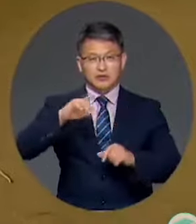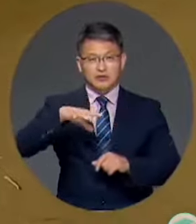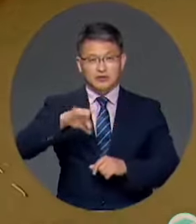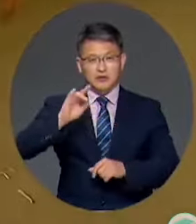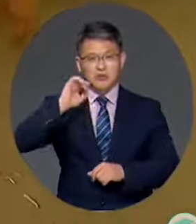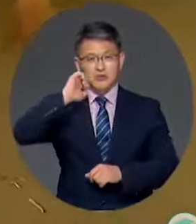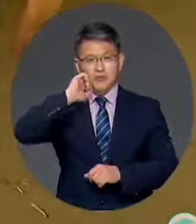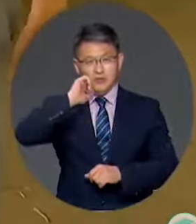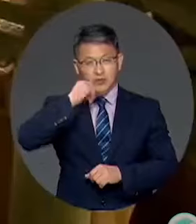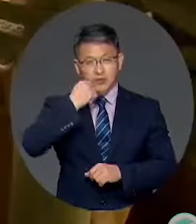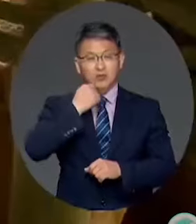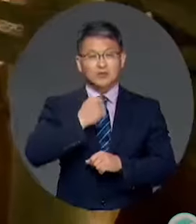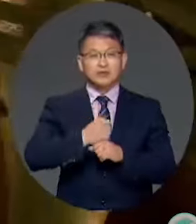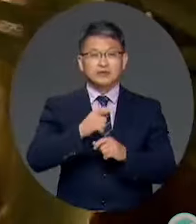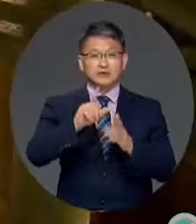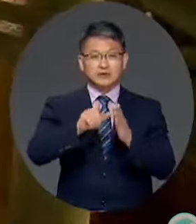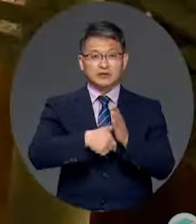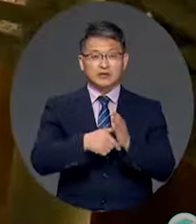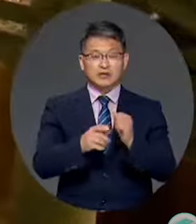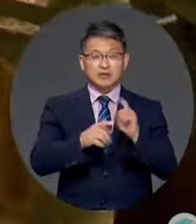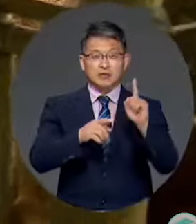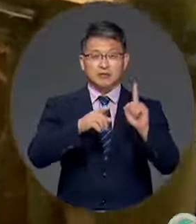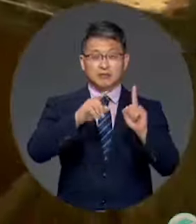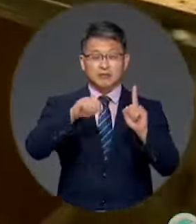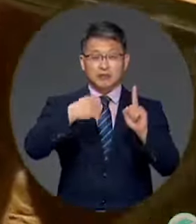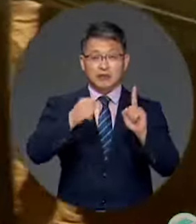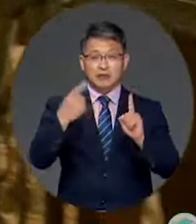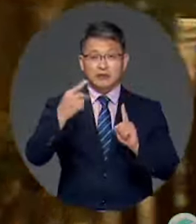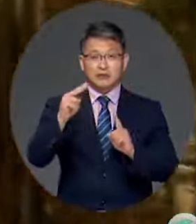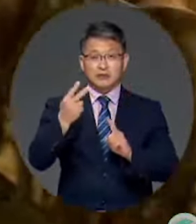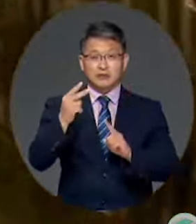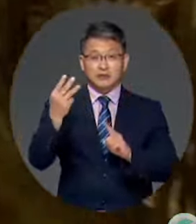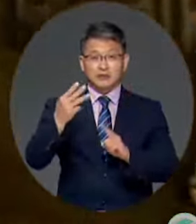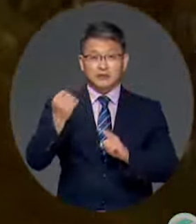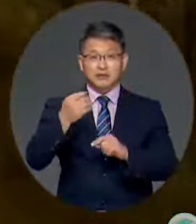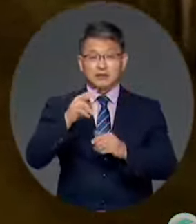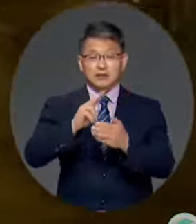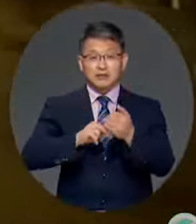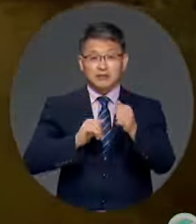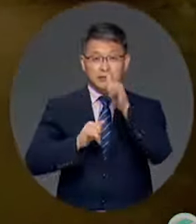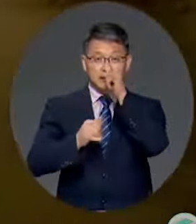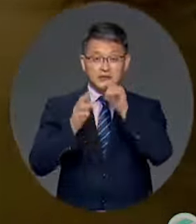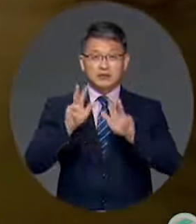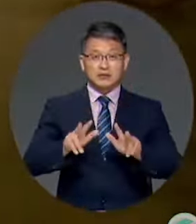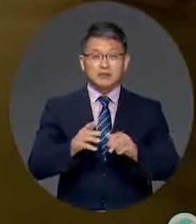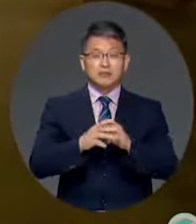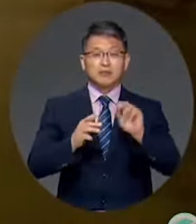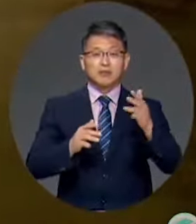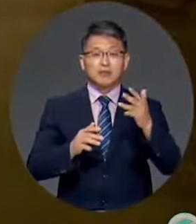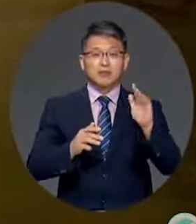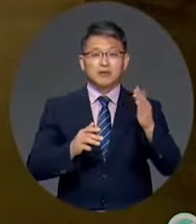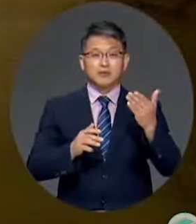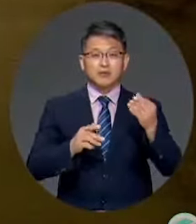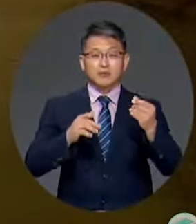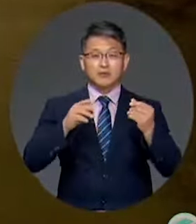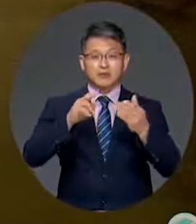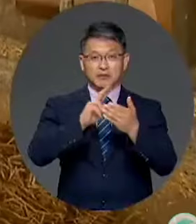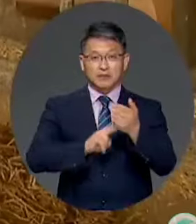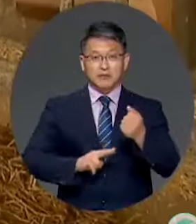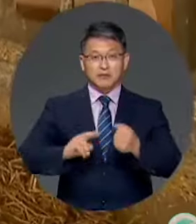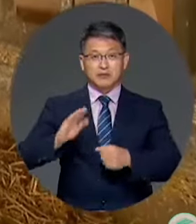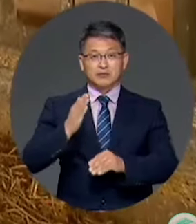시기는 없었습니다. 한 마리에 1,200~1,300만 원 이상이던 솥값이 지금은 8,900만 원까지